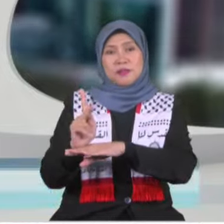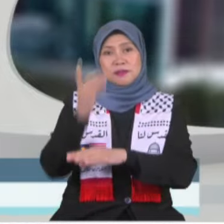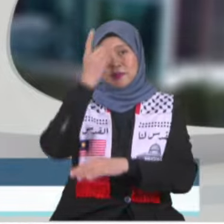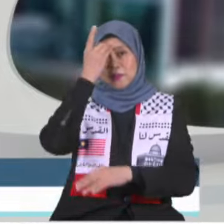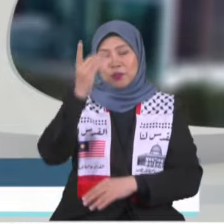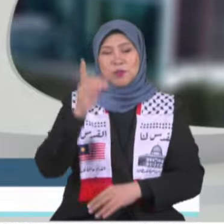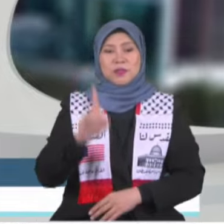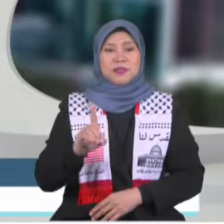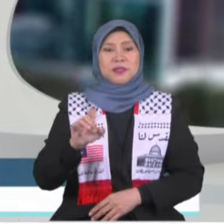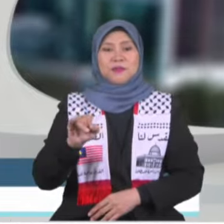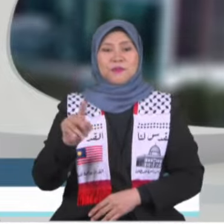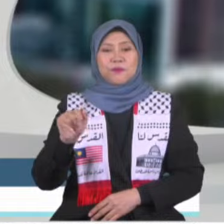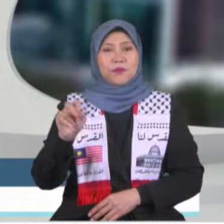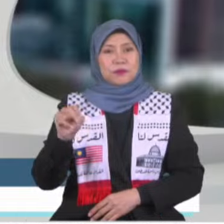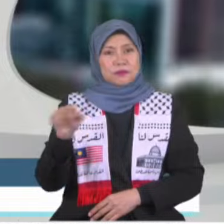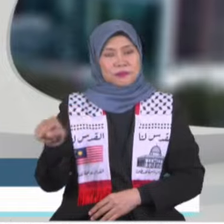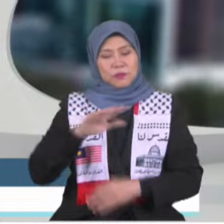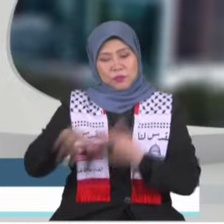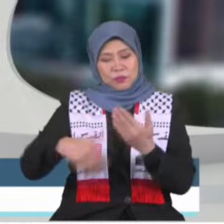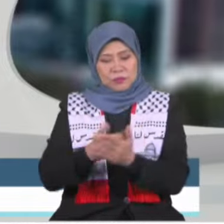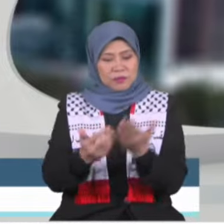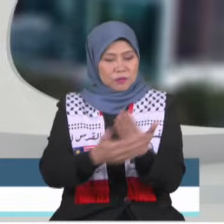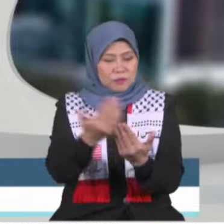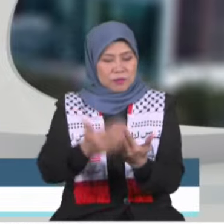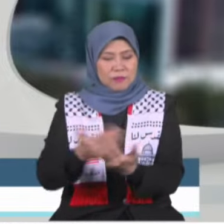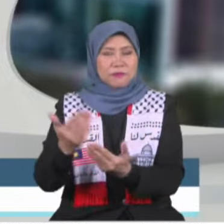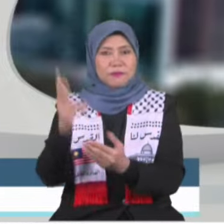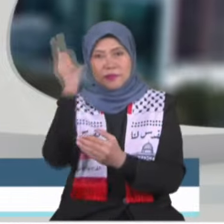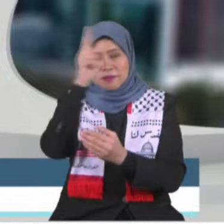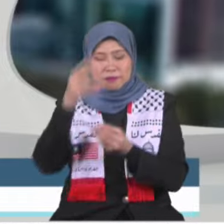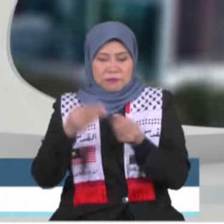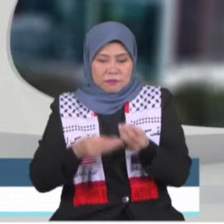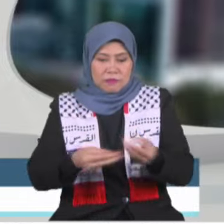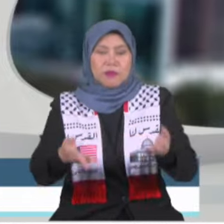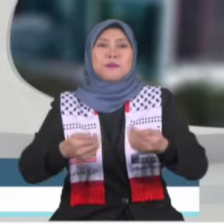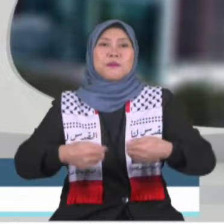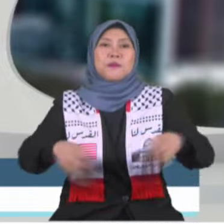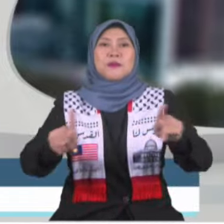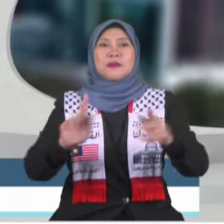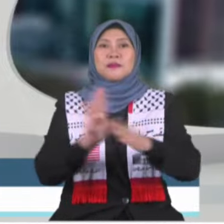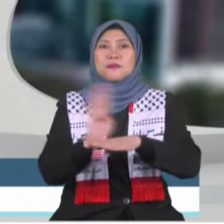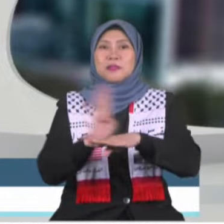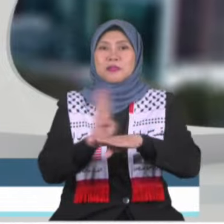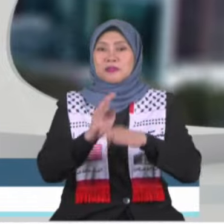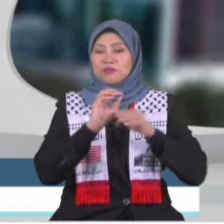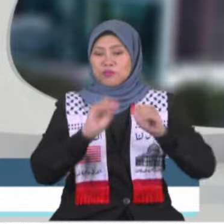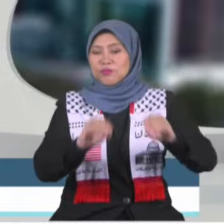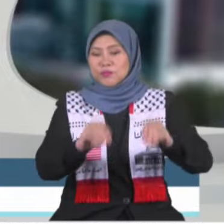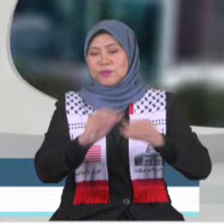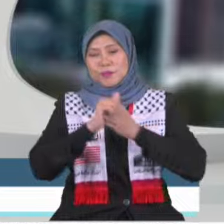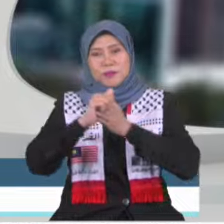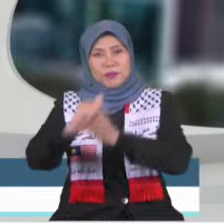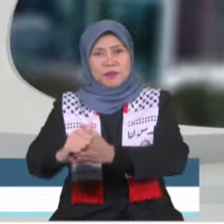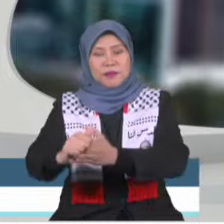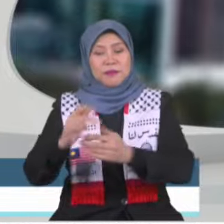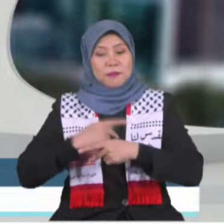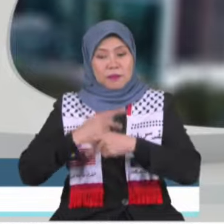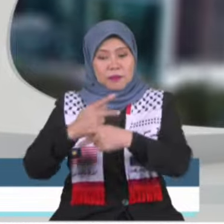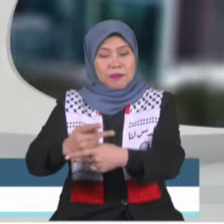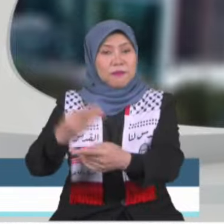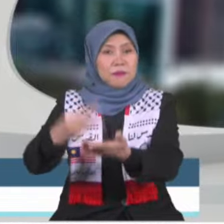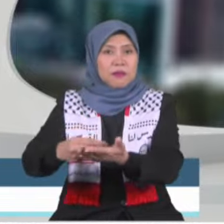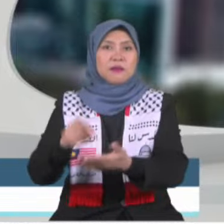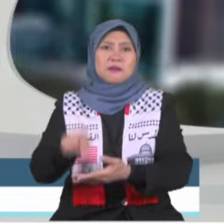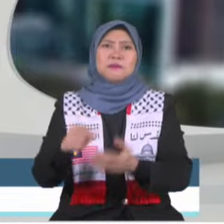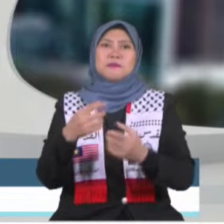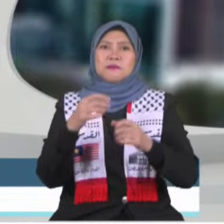Benedict berkata, segala kemudahan yang disediakan kerajaan seperti peluang perniagaan, bimbingan dan pembiayaan perlu